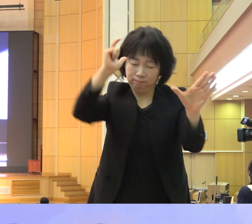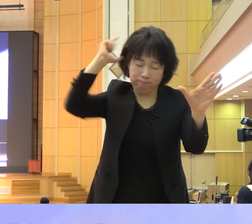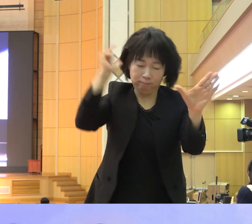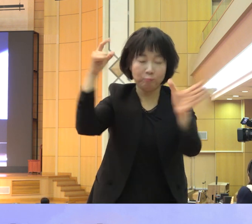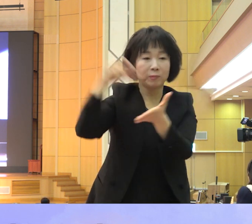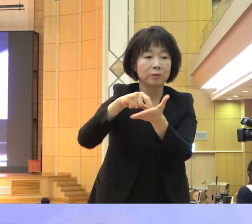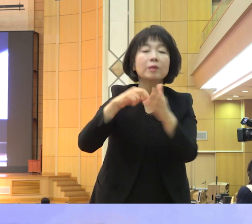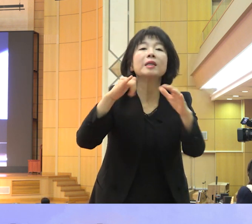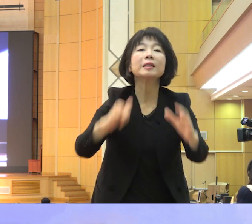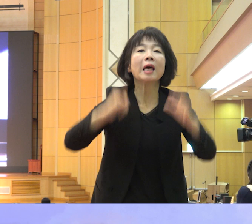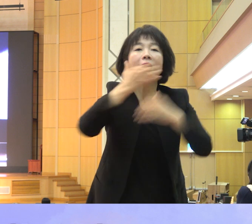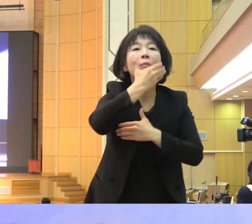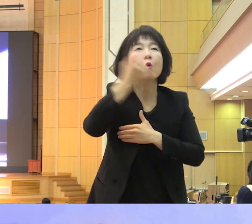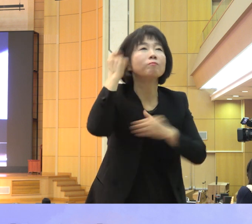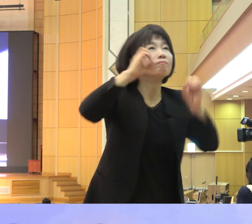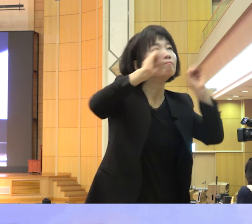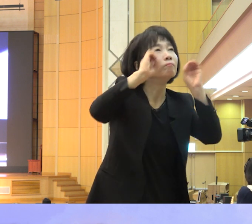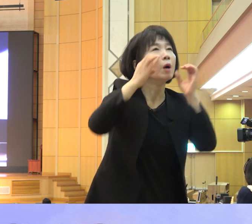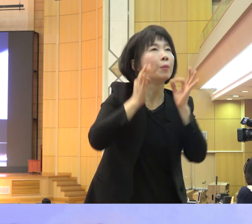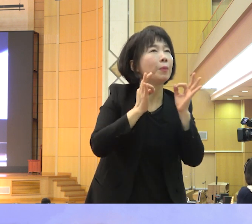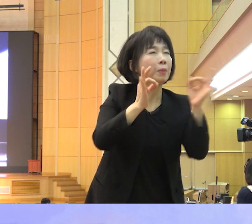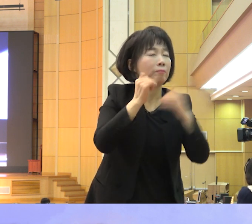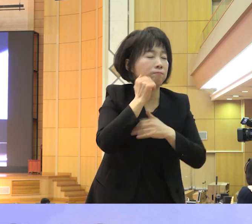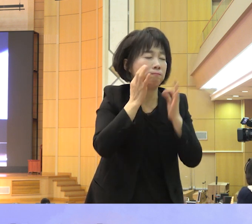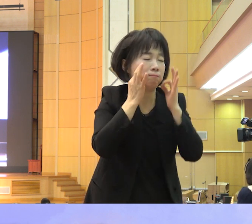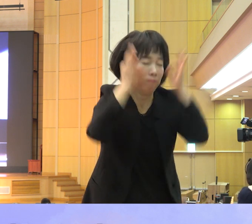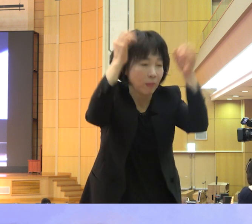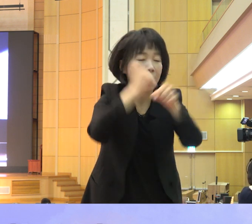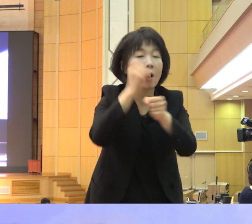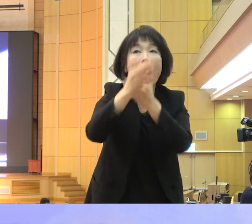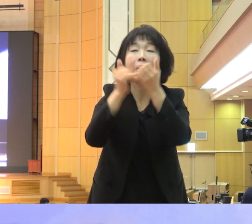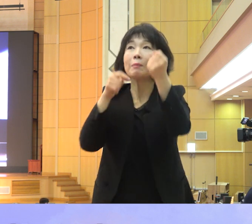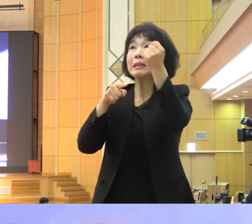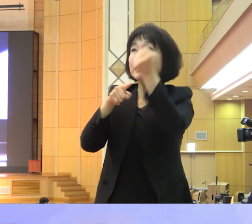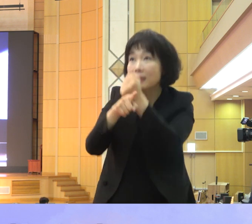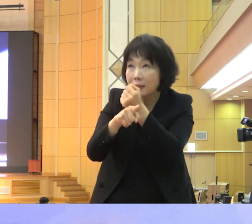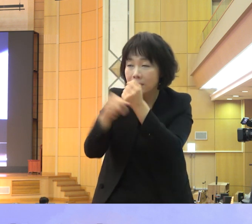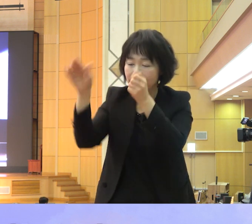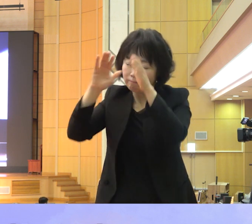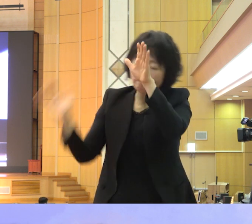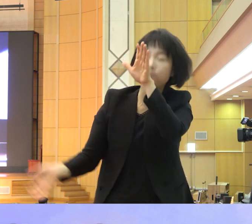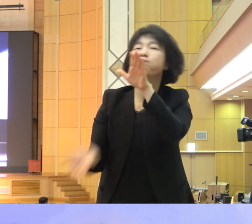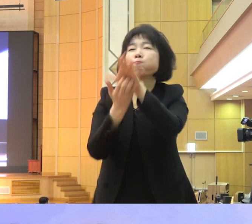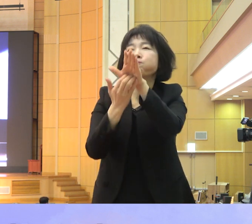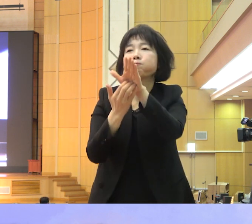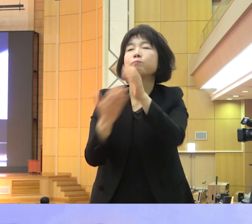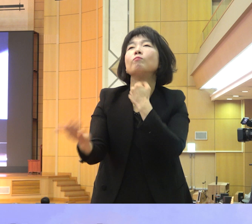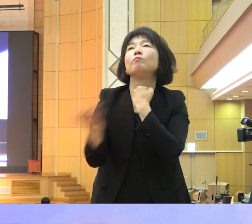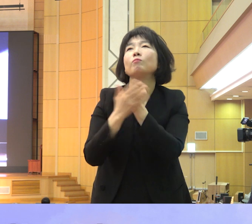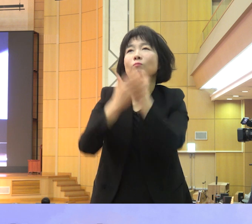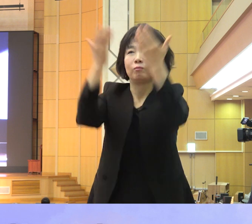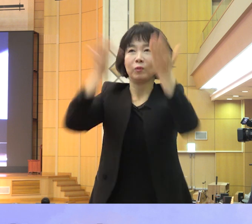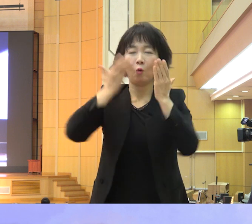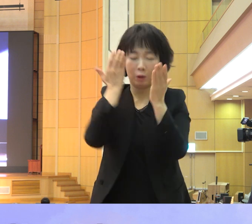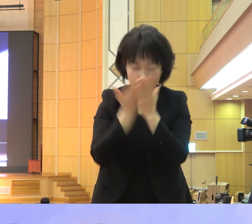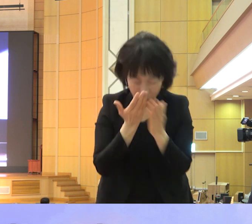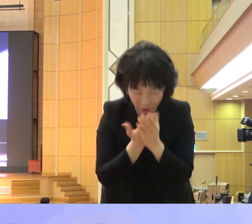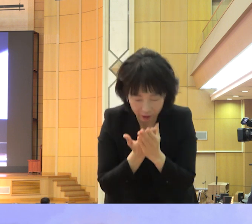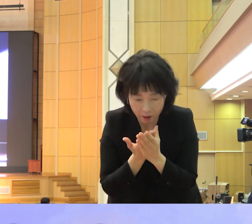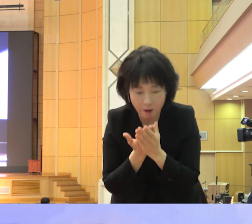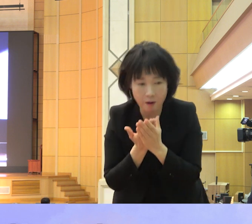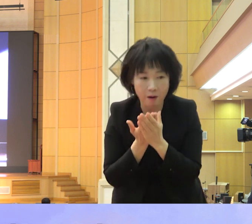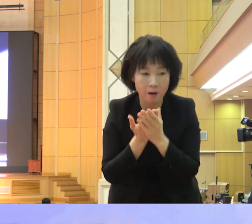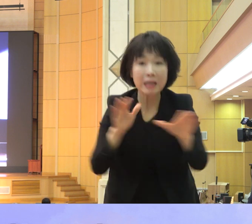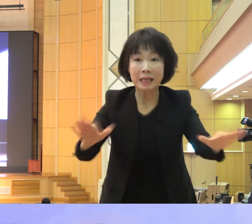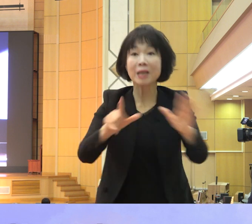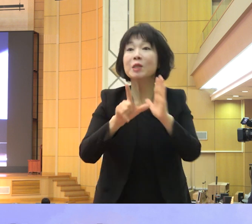서서 세계를 선교하는 재단 되어서 하나님의 귀한 뜻을 이루어질 수 있도록 아버지 하나님 역사하여